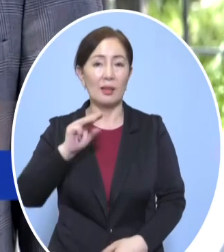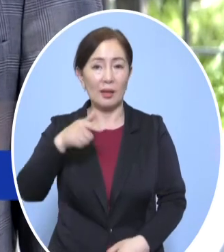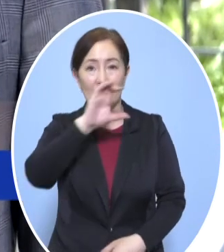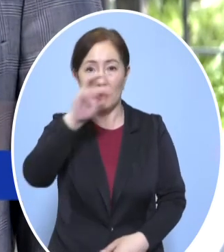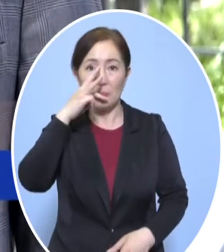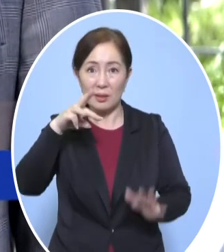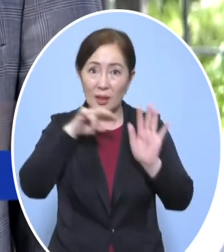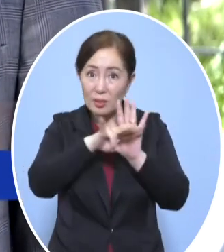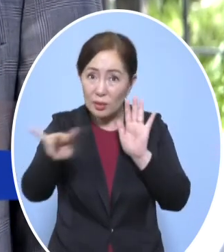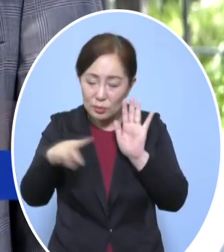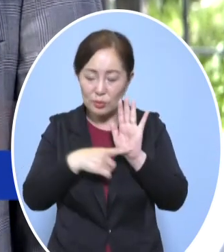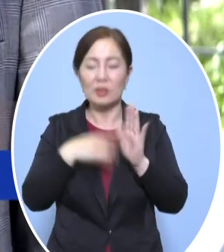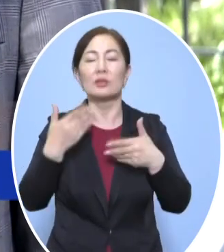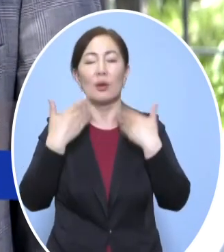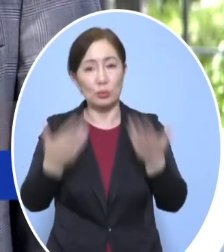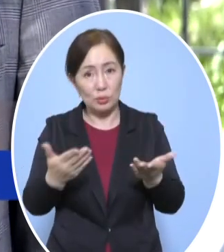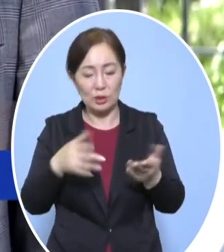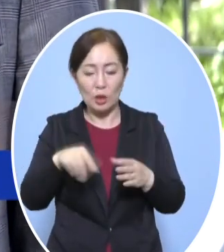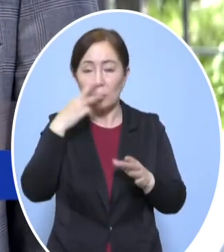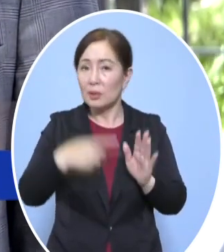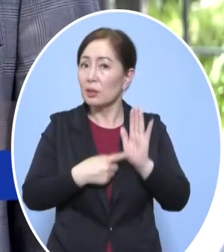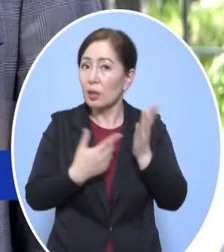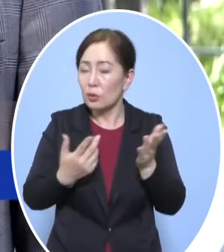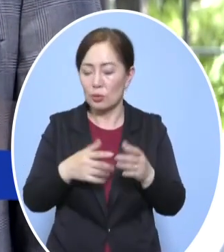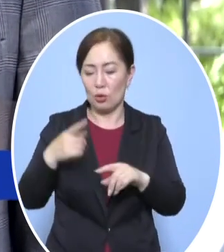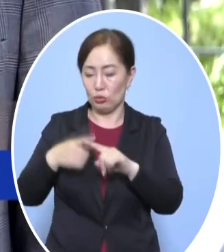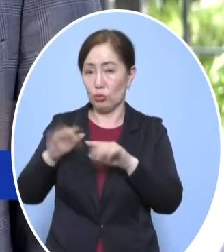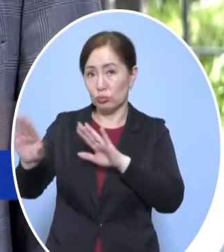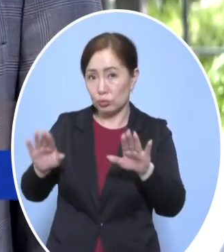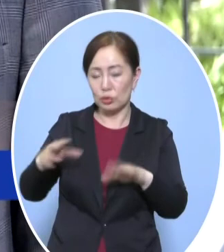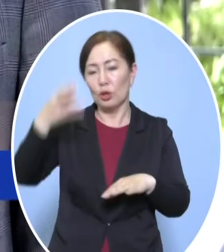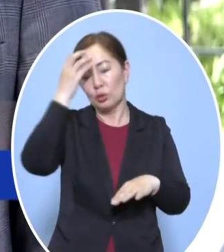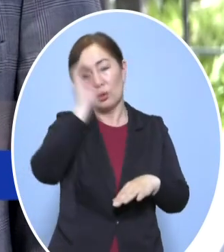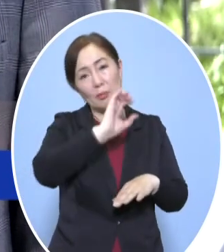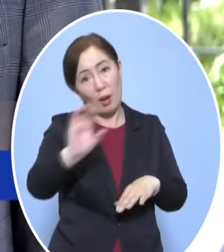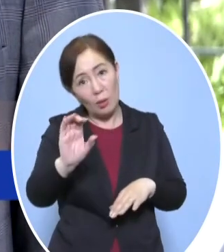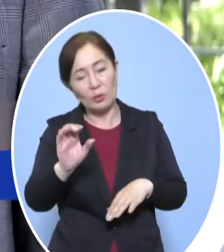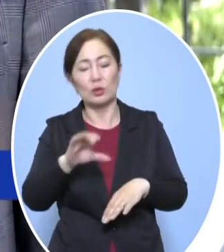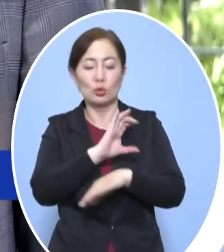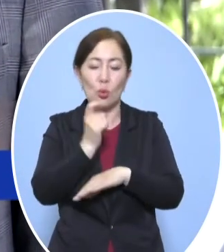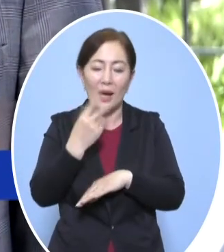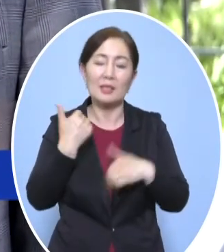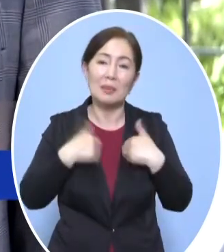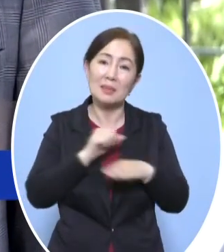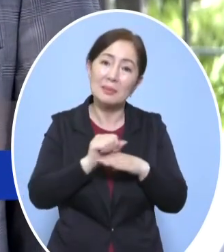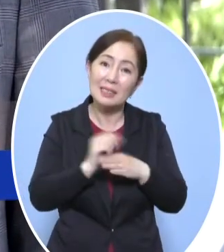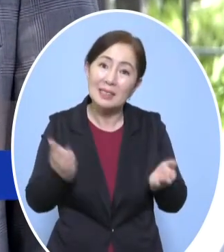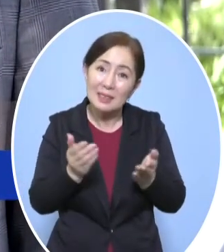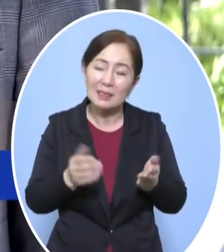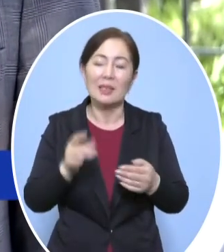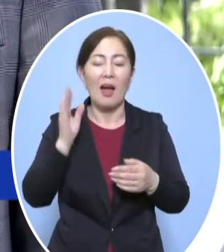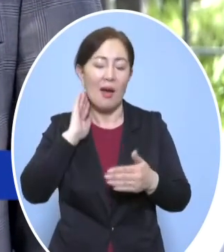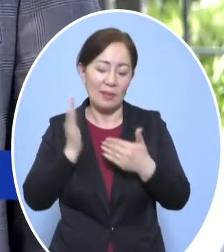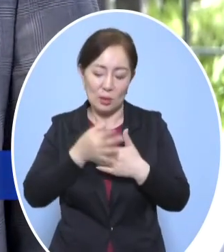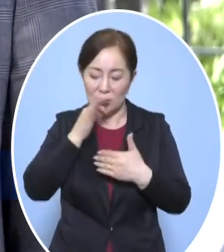газрын мэдээлэл төвлөрийн ээлжийн дугаарыг үзэгч та бүхэндээ хүргэлээ. Өнөөдрийн дугаараар орон нутгийн болон төрийн байгууллагуудад сургалч багшийг